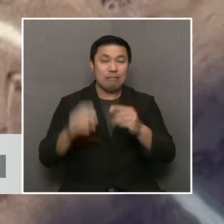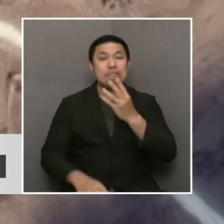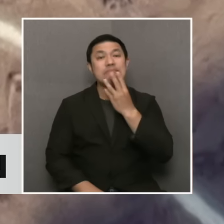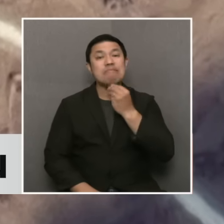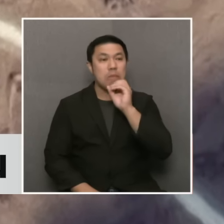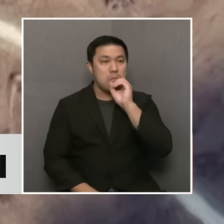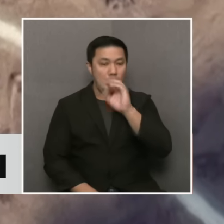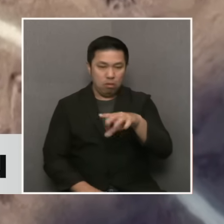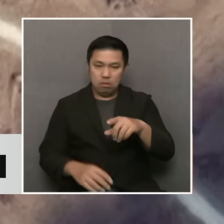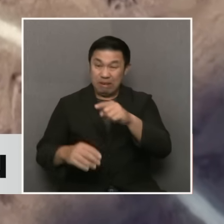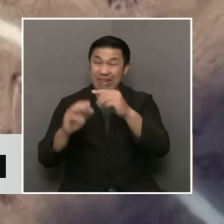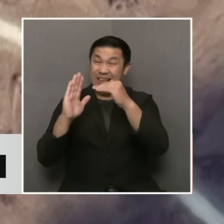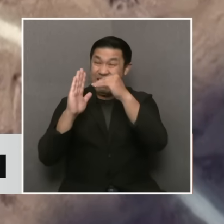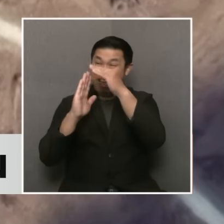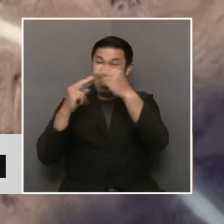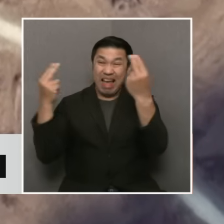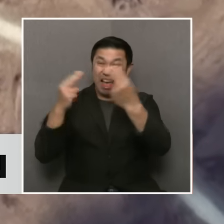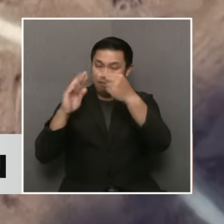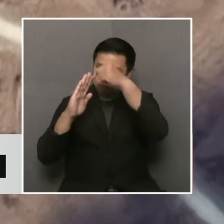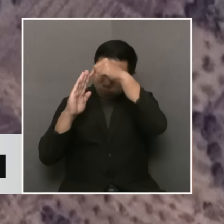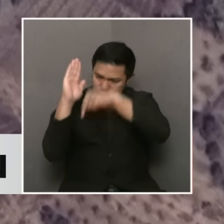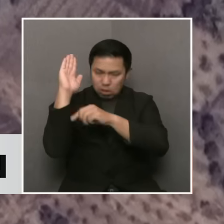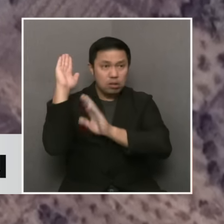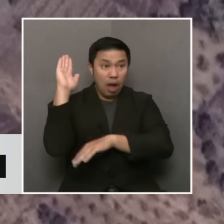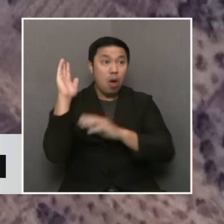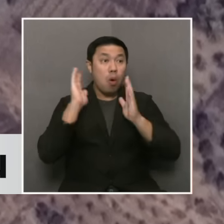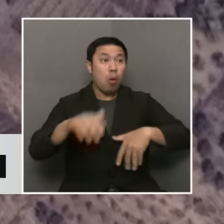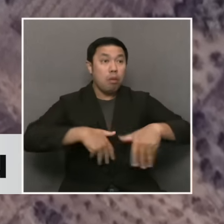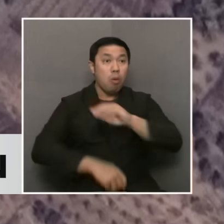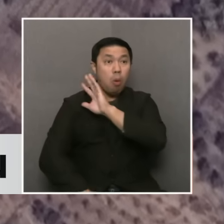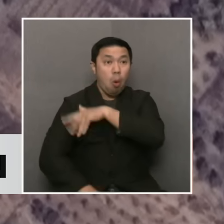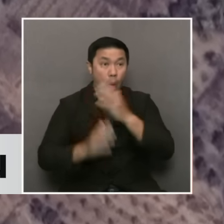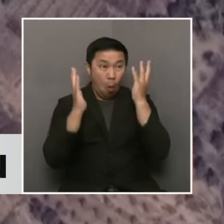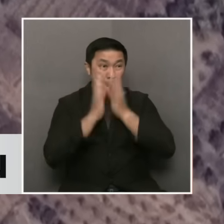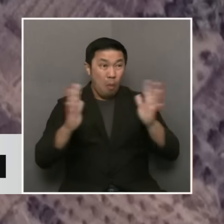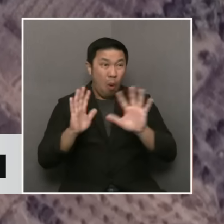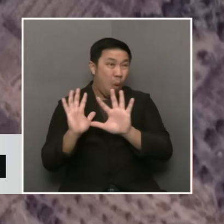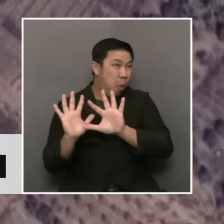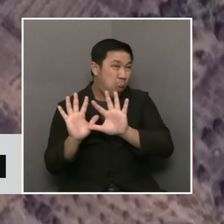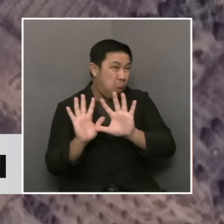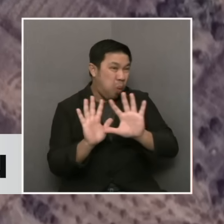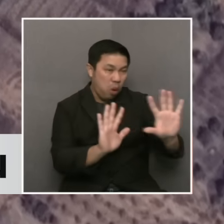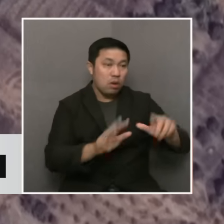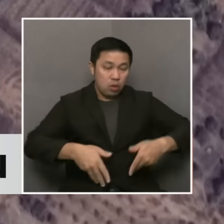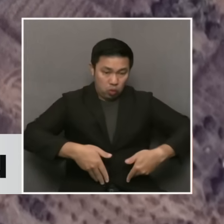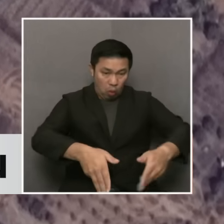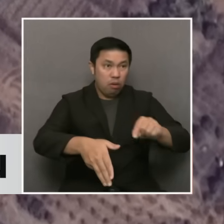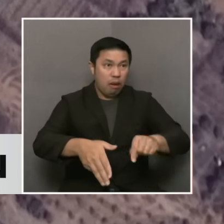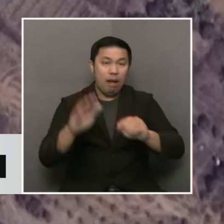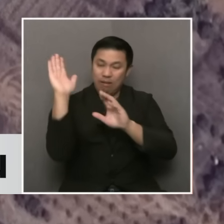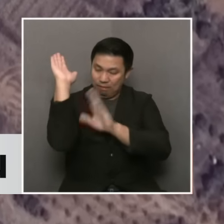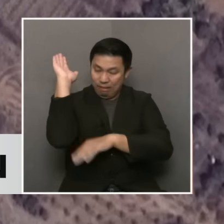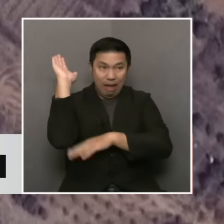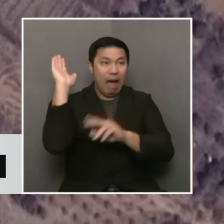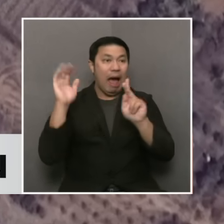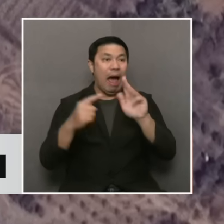มตีจากกาซาเหนือลงใต้เห็นชาวปาเลสไตน์จำนวนมหาศาลเต็มล้นถนนสายหนึ่งในกาซาใต้